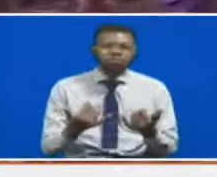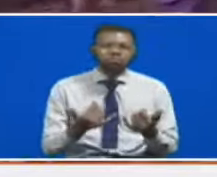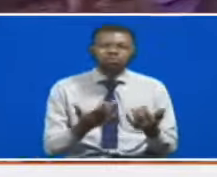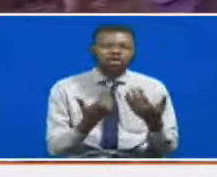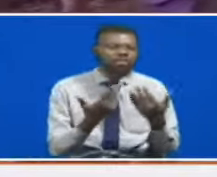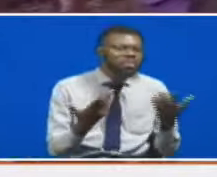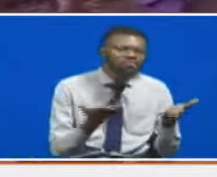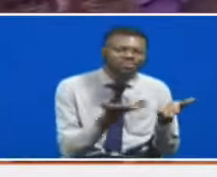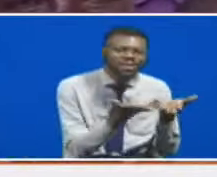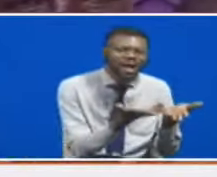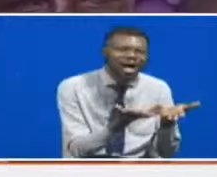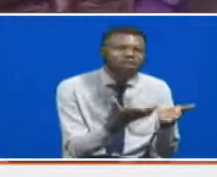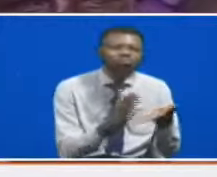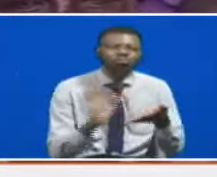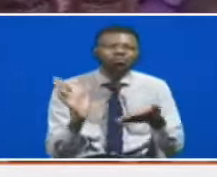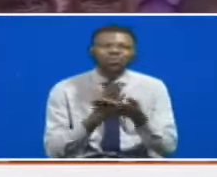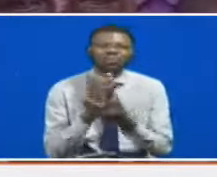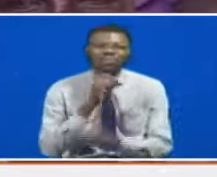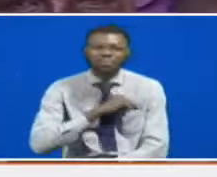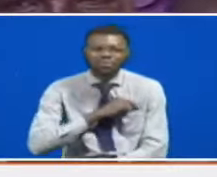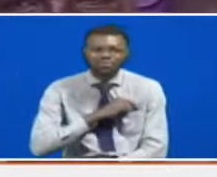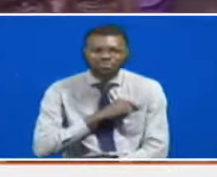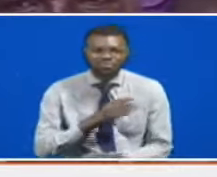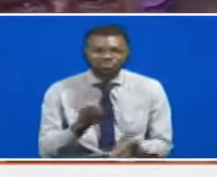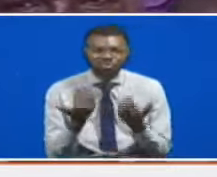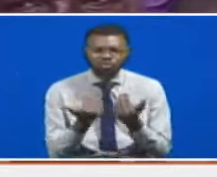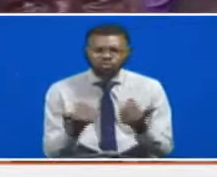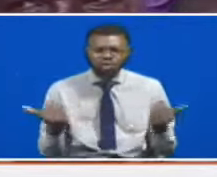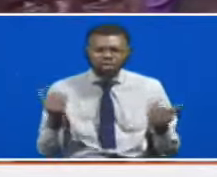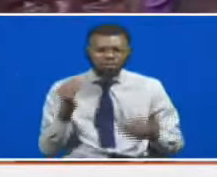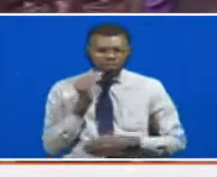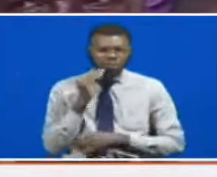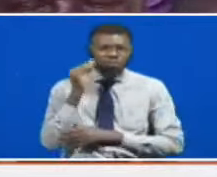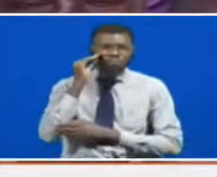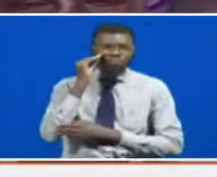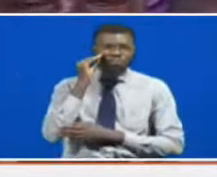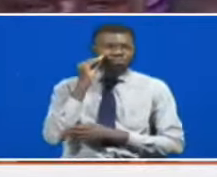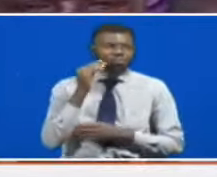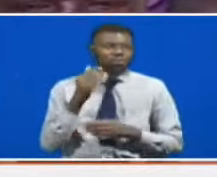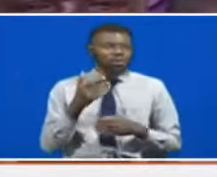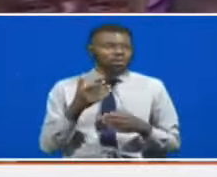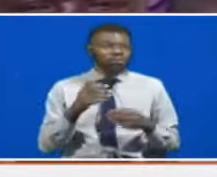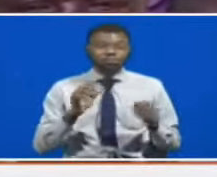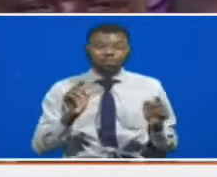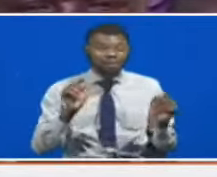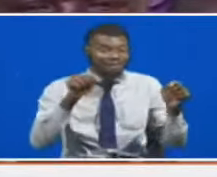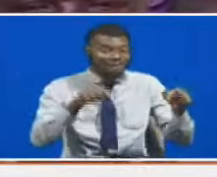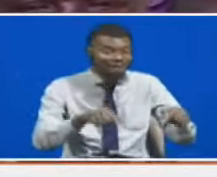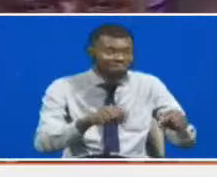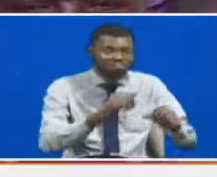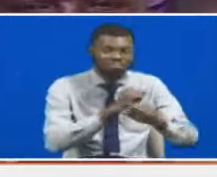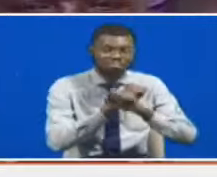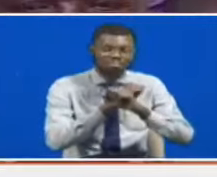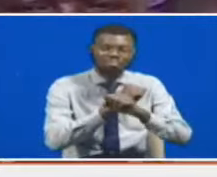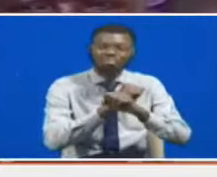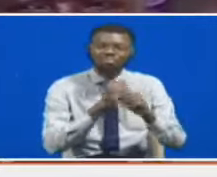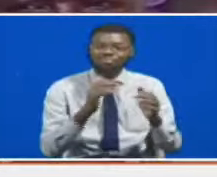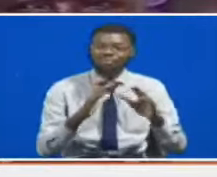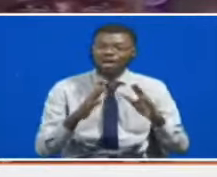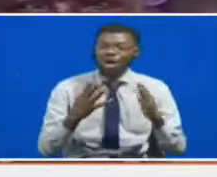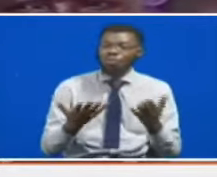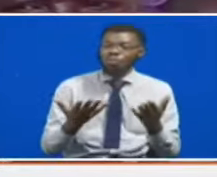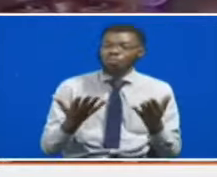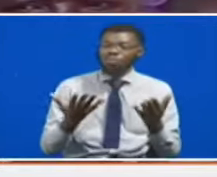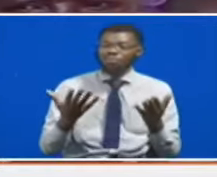kuvipata. Watoto walikuwa nyumbani, wangekuwa hapa wamejikinga mvua, tungekuwa na